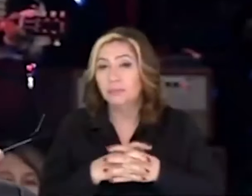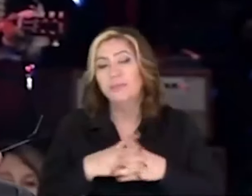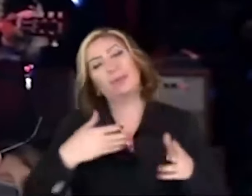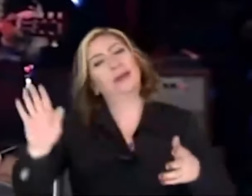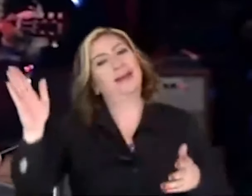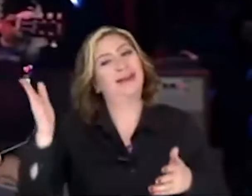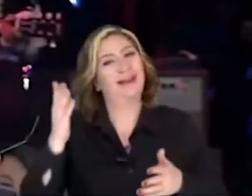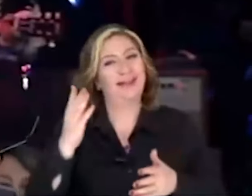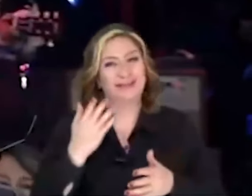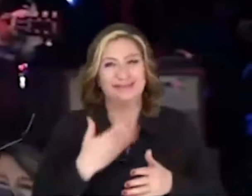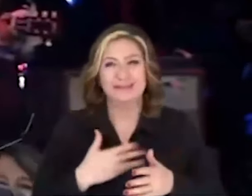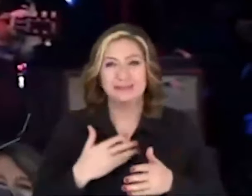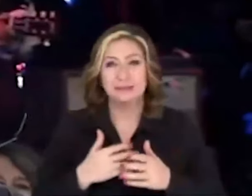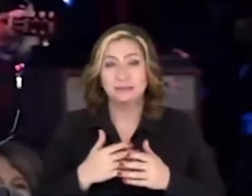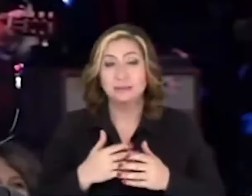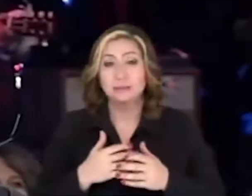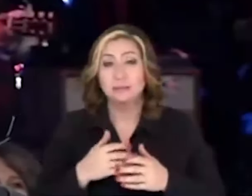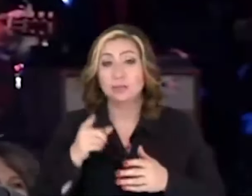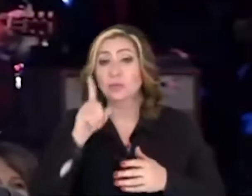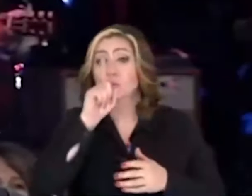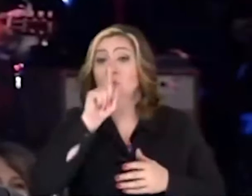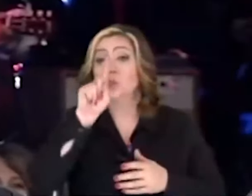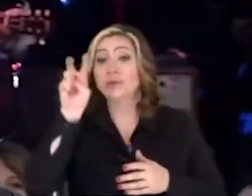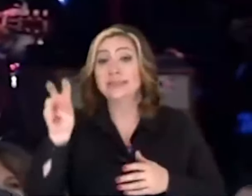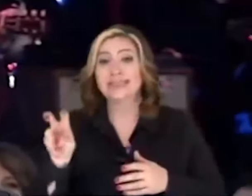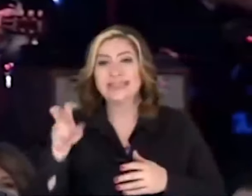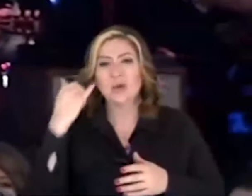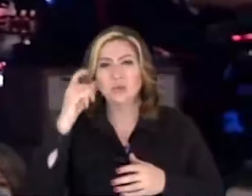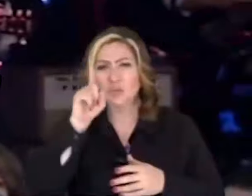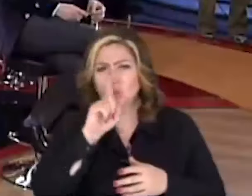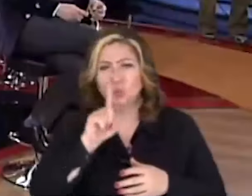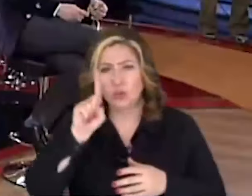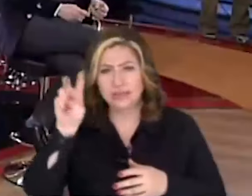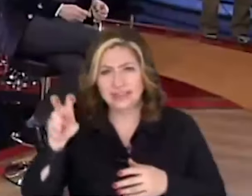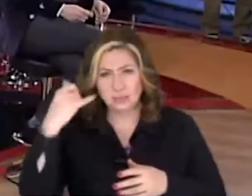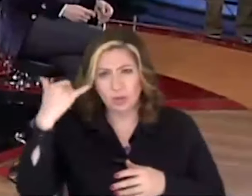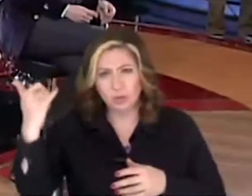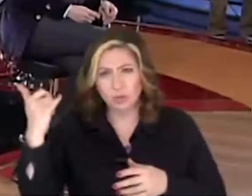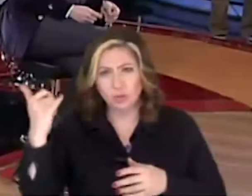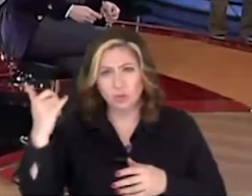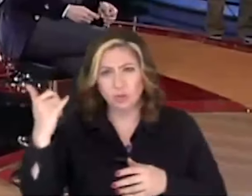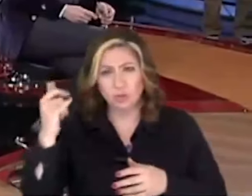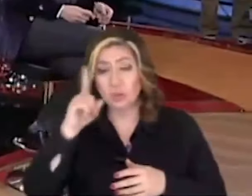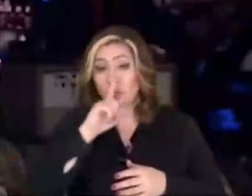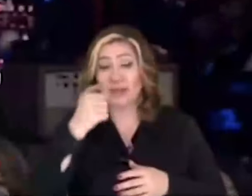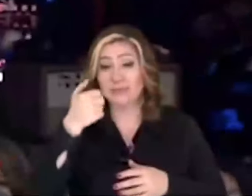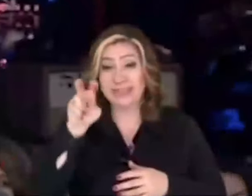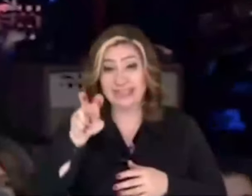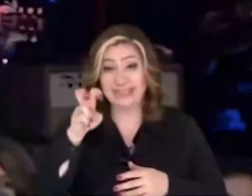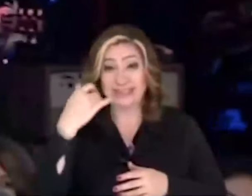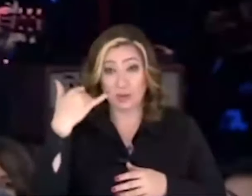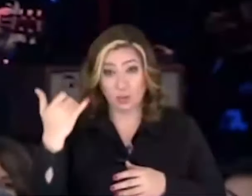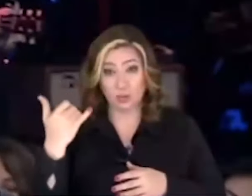Ya bırak Allah aşkına öyle şey olur. Peki bu 118'i mi nereye arıyoruz? 118'i mi arıyoruz elektrik? 168